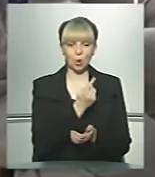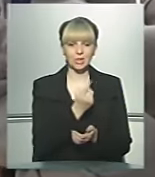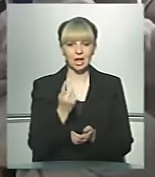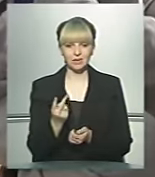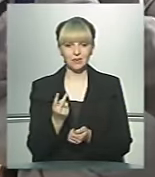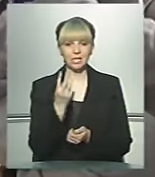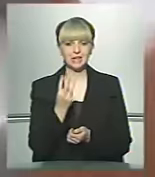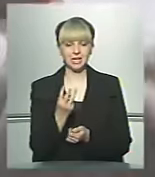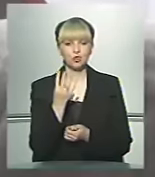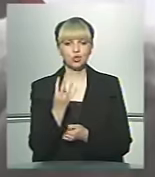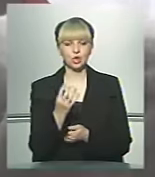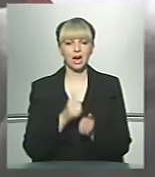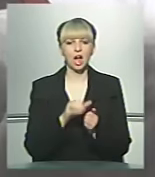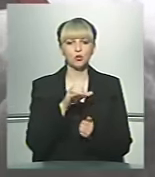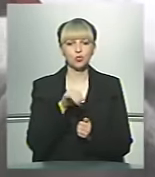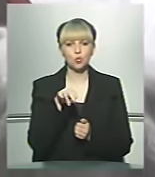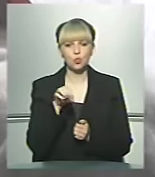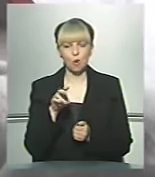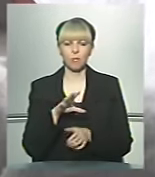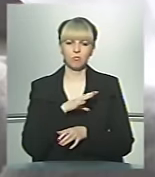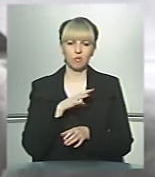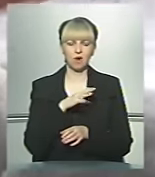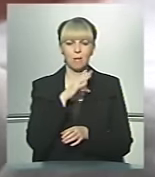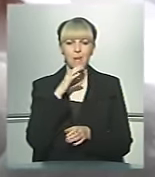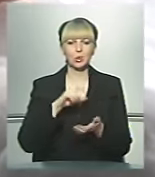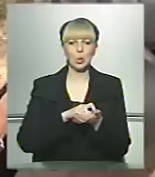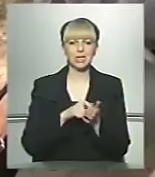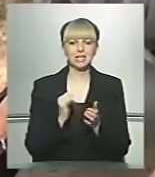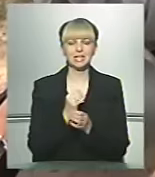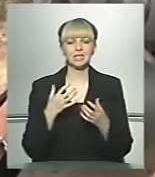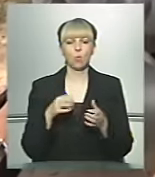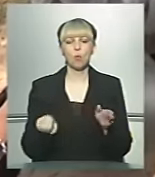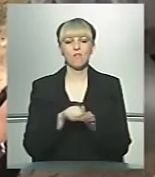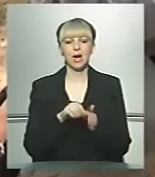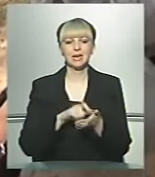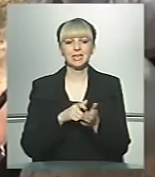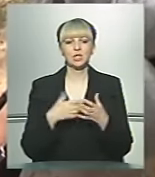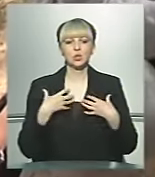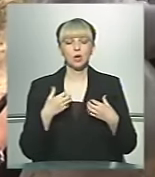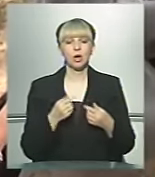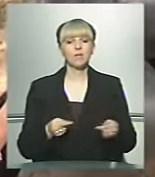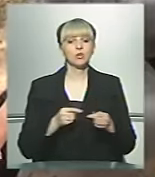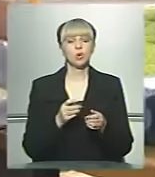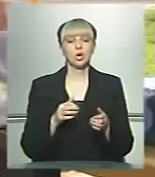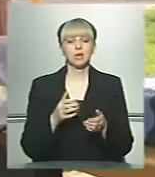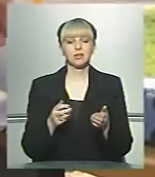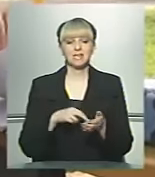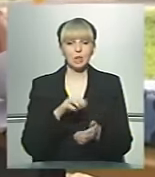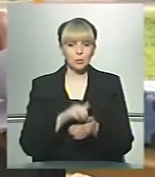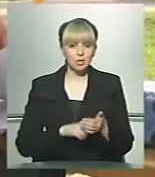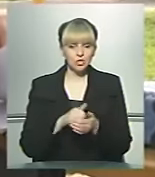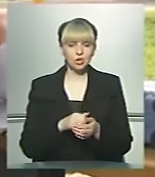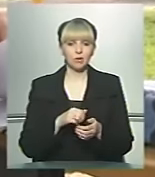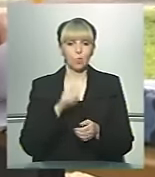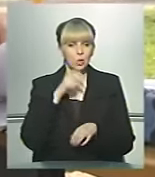дві, три, чотири. Кожна судома, вона вбиває багато клітин здорових. Визначити, що стало причиною відхилень, українські лікарі